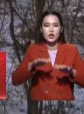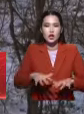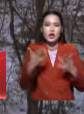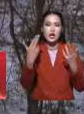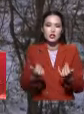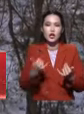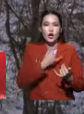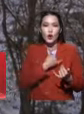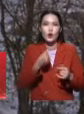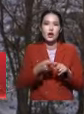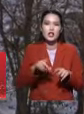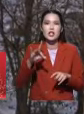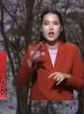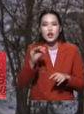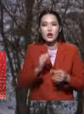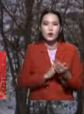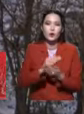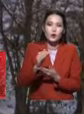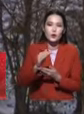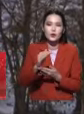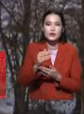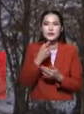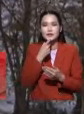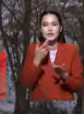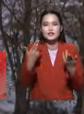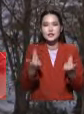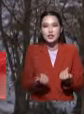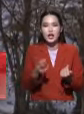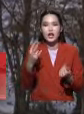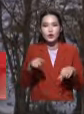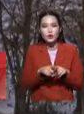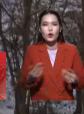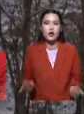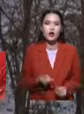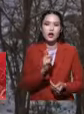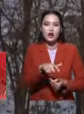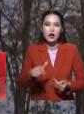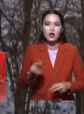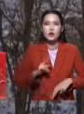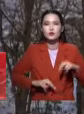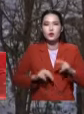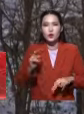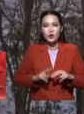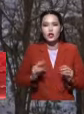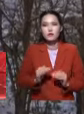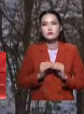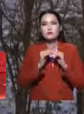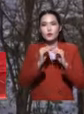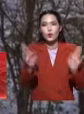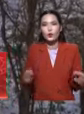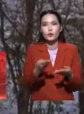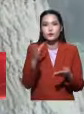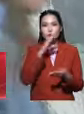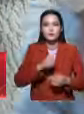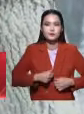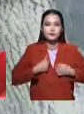біз бұл рекордты жаңарта алуымыз қиын. Десе де, қала тұрғындарының көңіл күйін барынша көтеруге